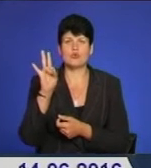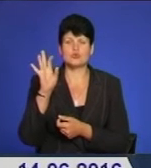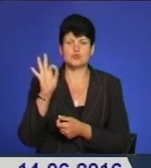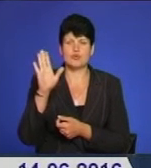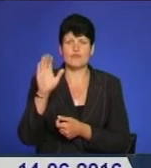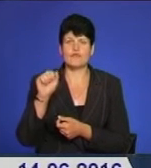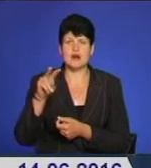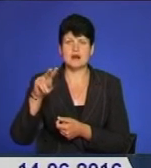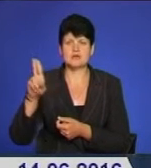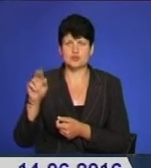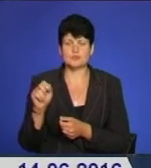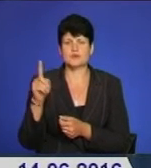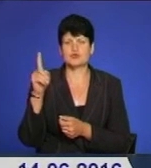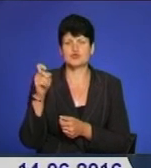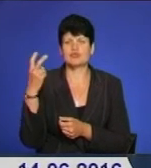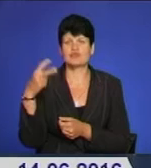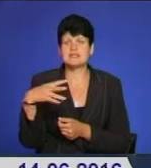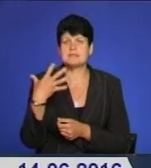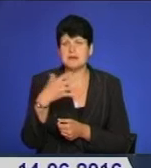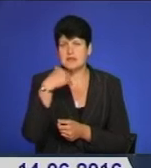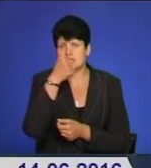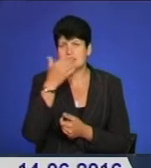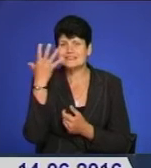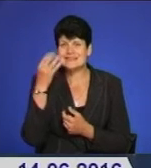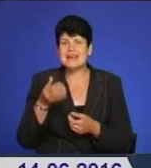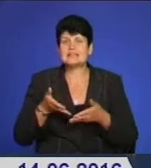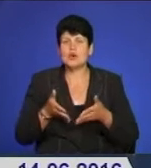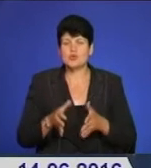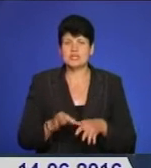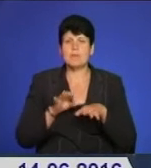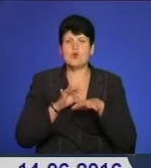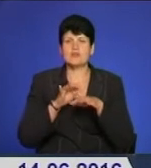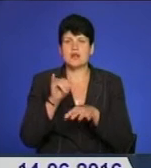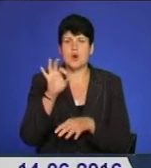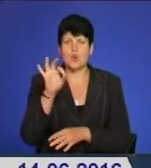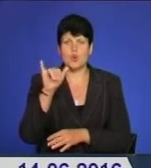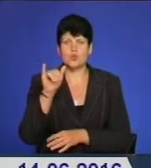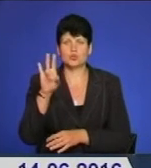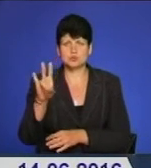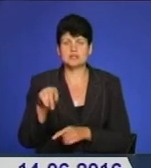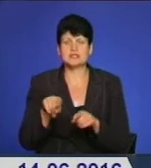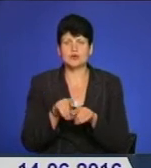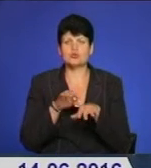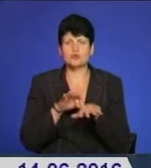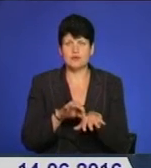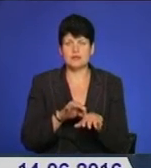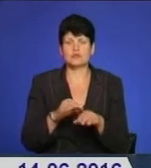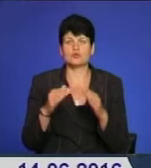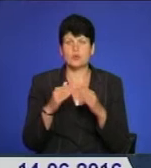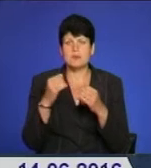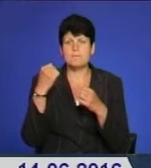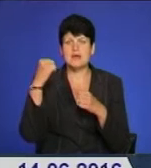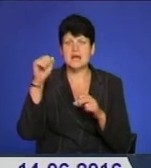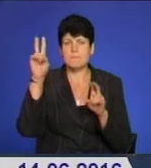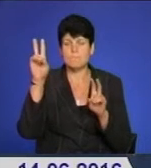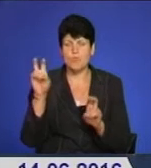приурочили 125-й річниці з дня народження провідника ОУН. Акцію, присвячену Коновальцю, також провели в Українському домі «Перемога». У